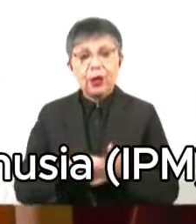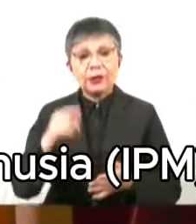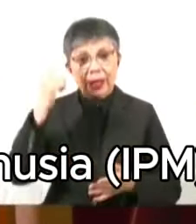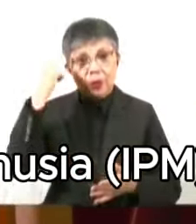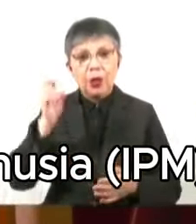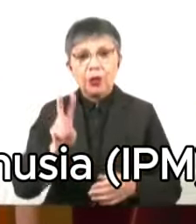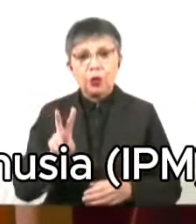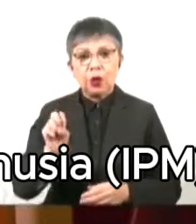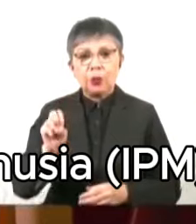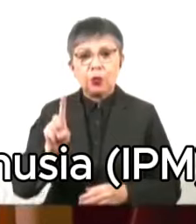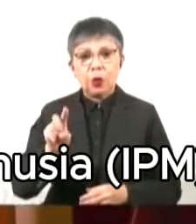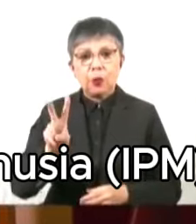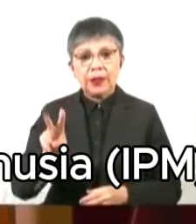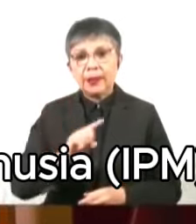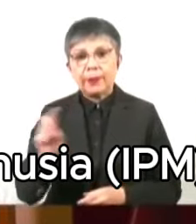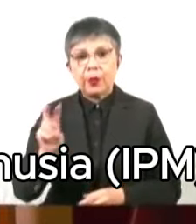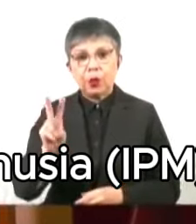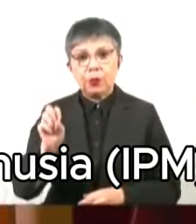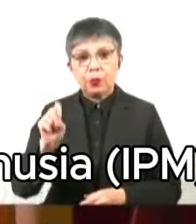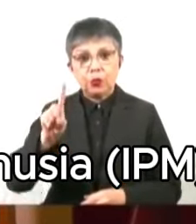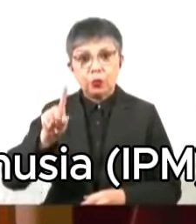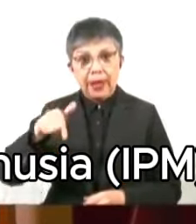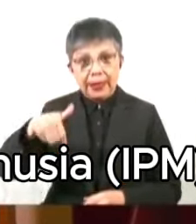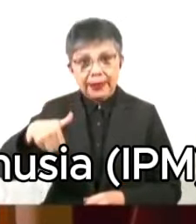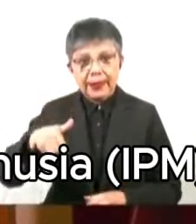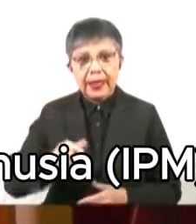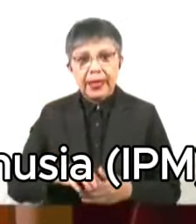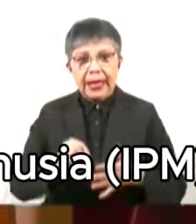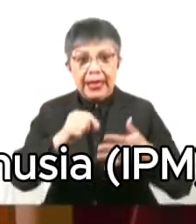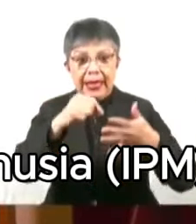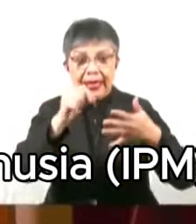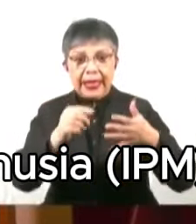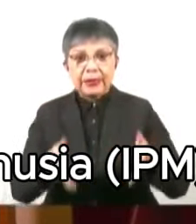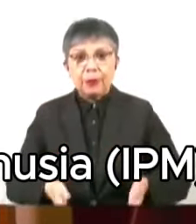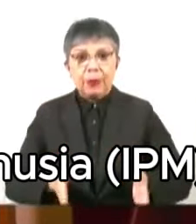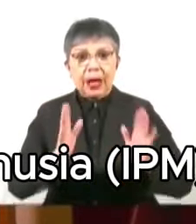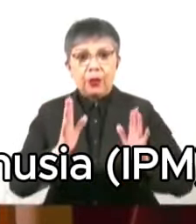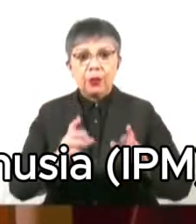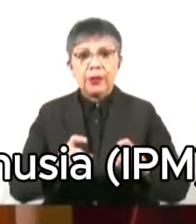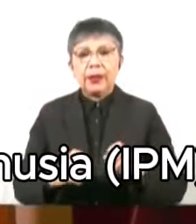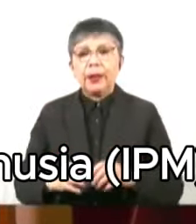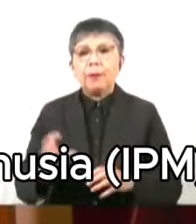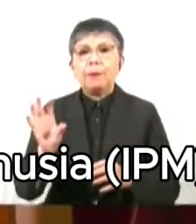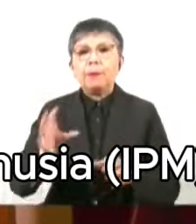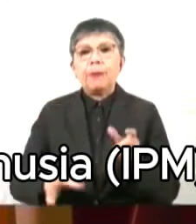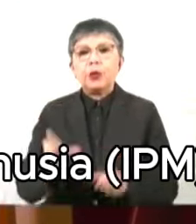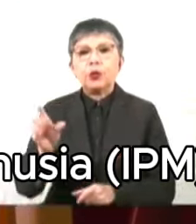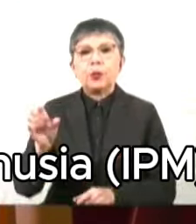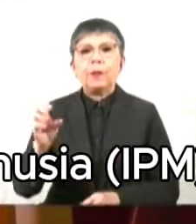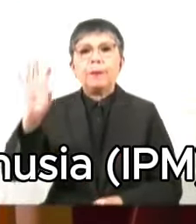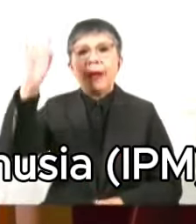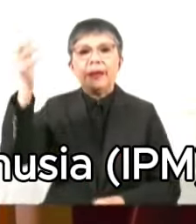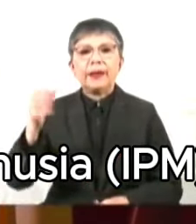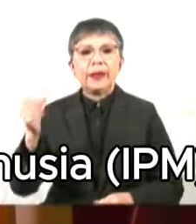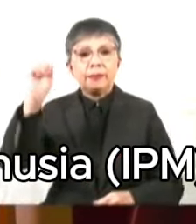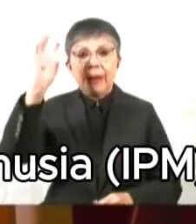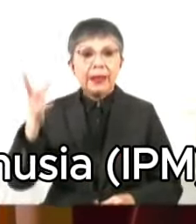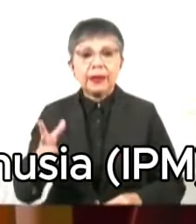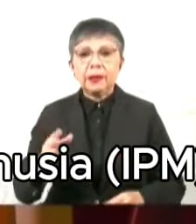2012 sampai 17 indeks pembangunan manusia Banten tidak naik